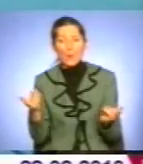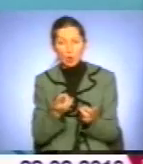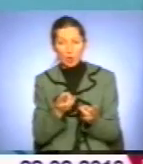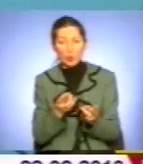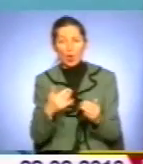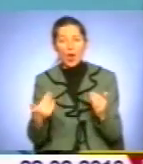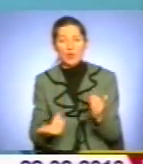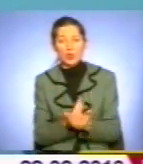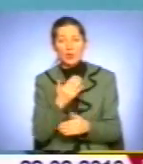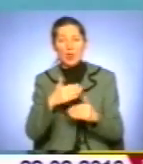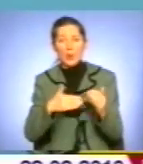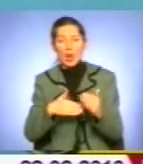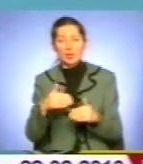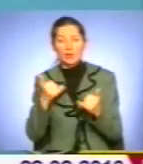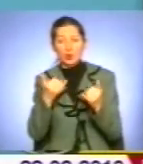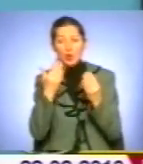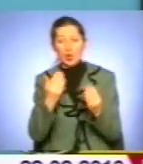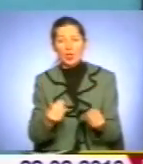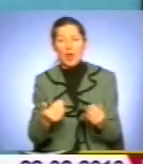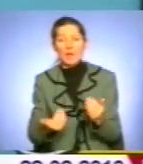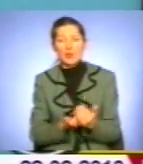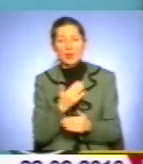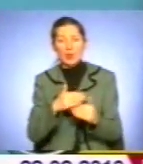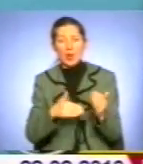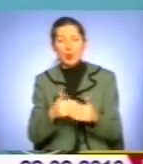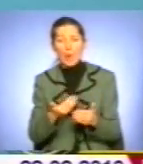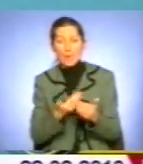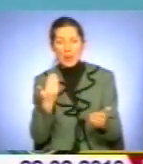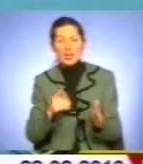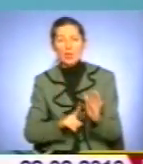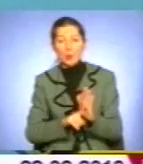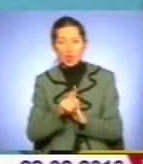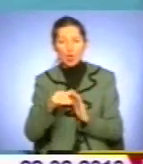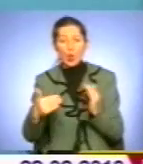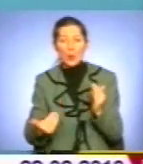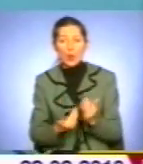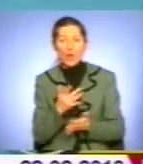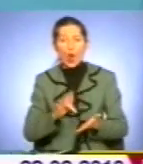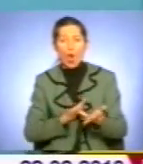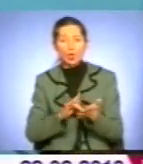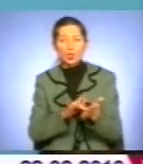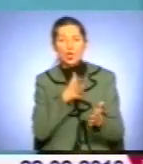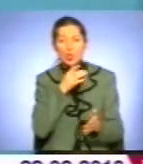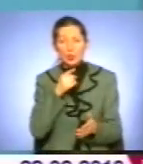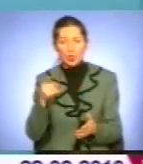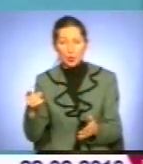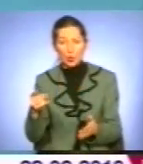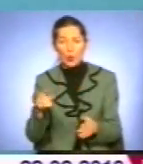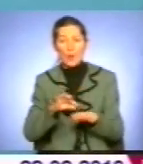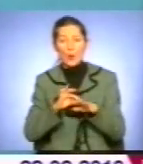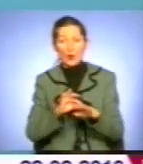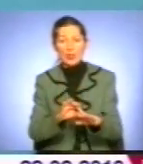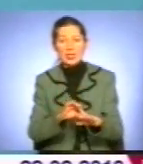відновити практику від сьогоднішнього дня, відновити таку практику перед початком нового туристичного сезону